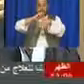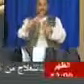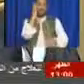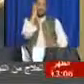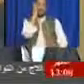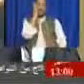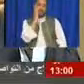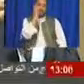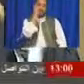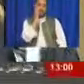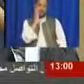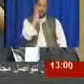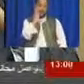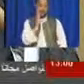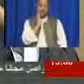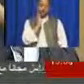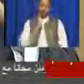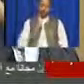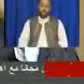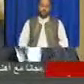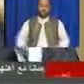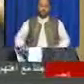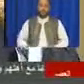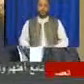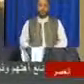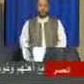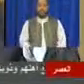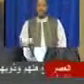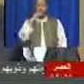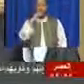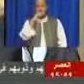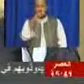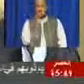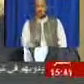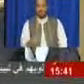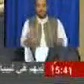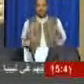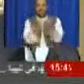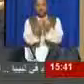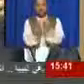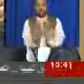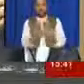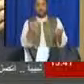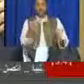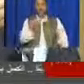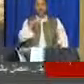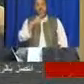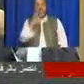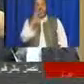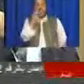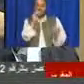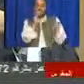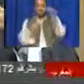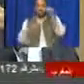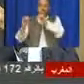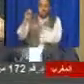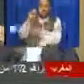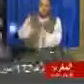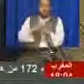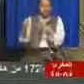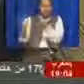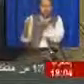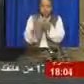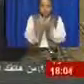في ليبيا فقط من كان في ركاب النظام ويمدحه ويكذب وينافق